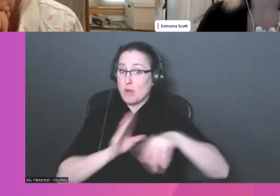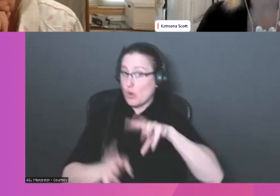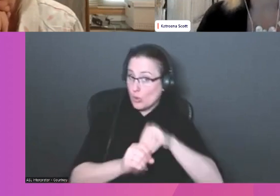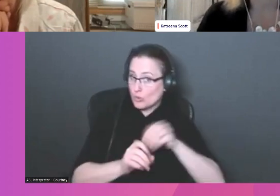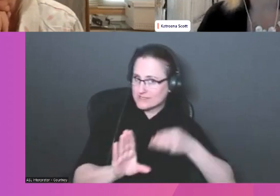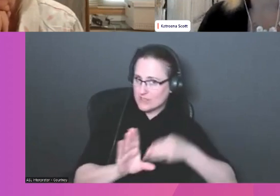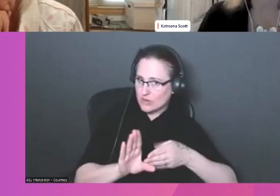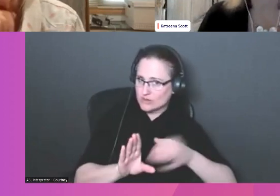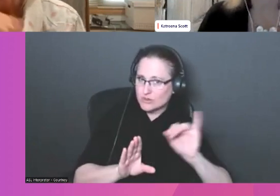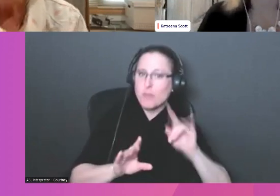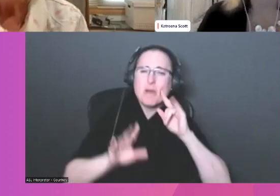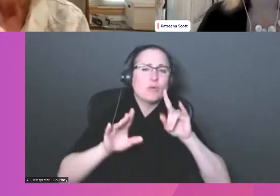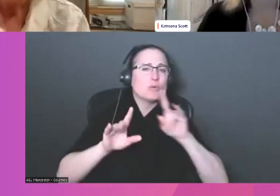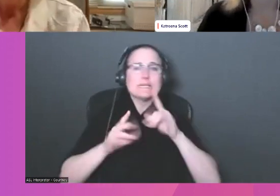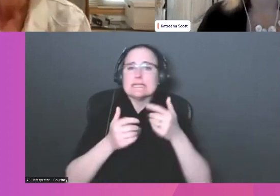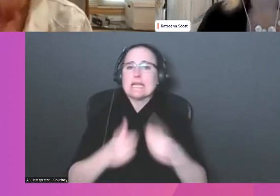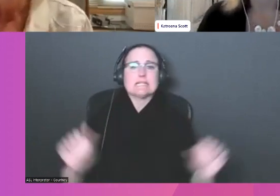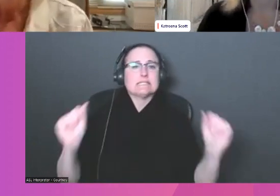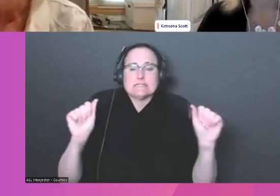pour